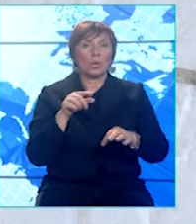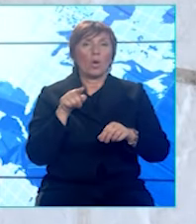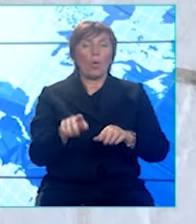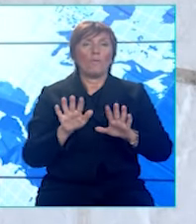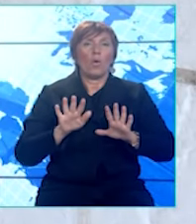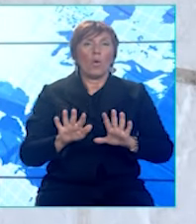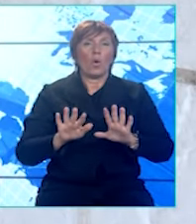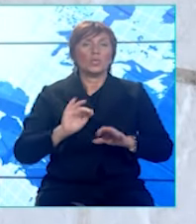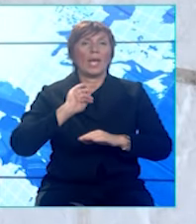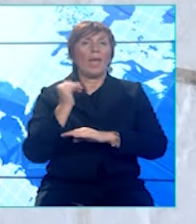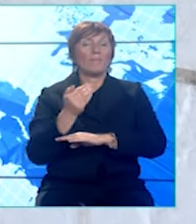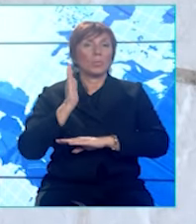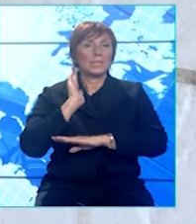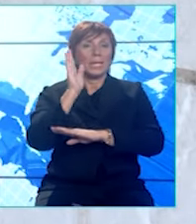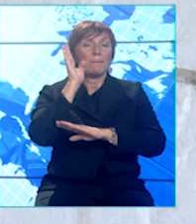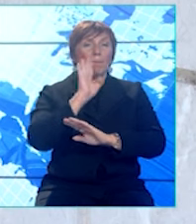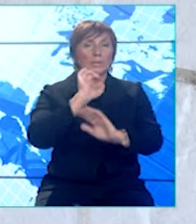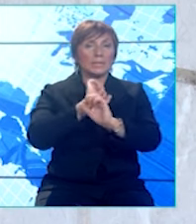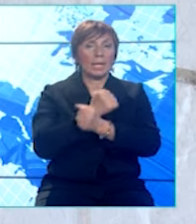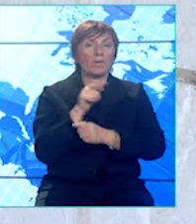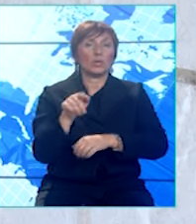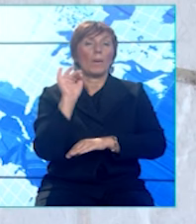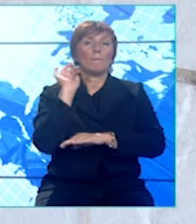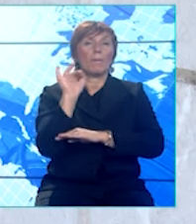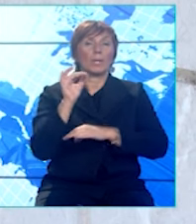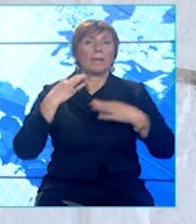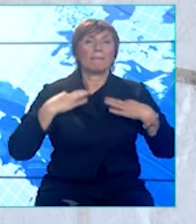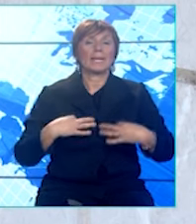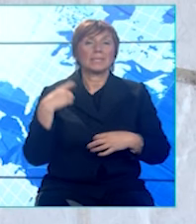koče evropski napredak Bosne i Hercegovine, poruka je